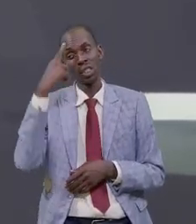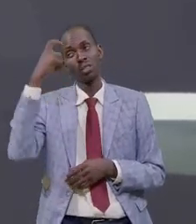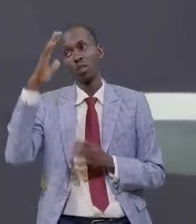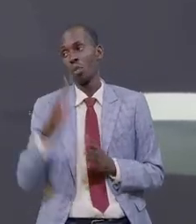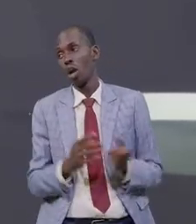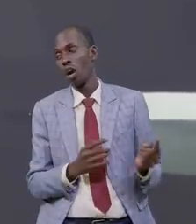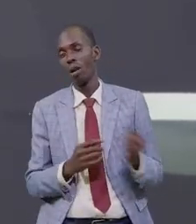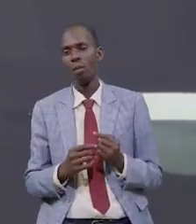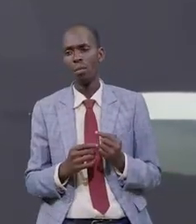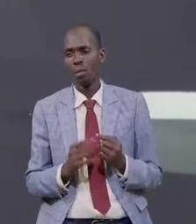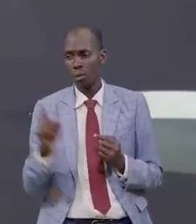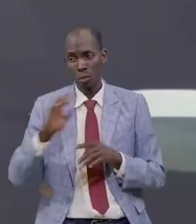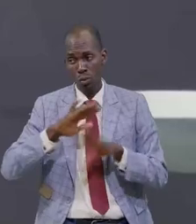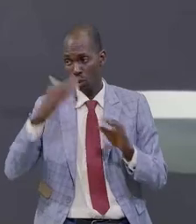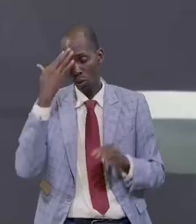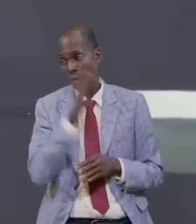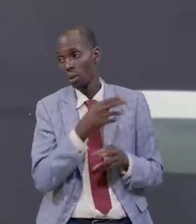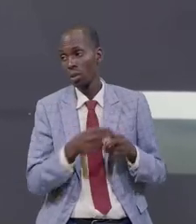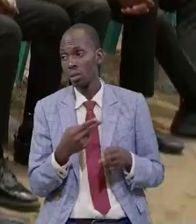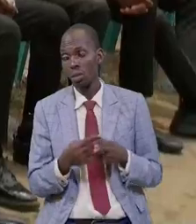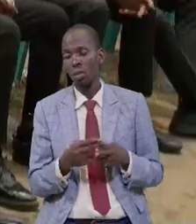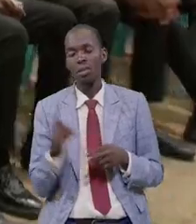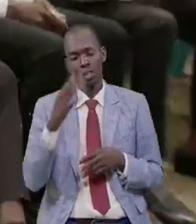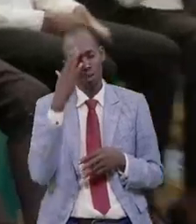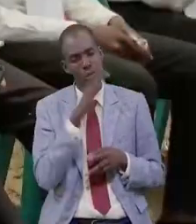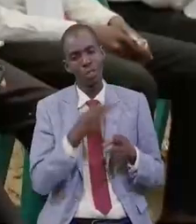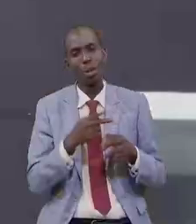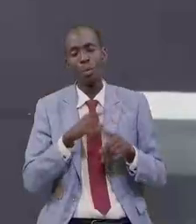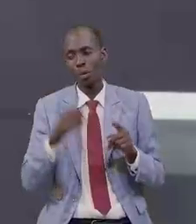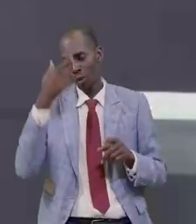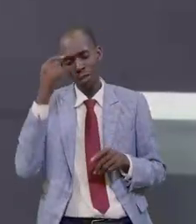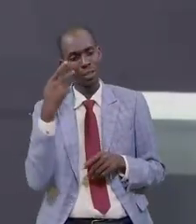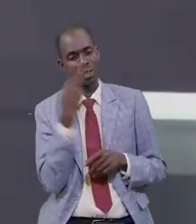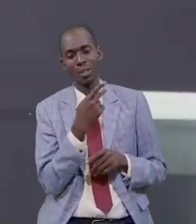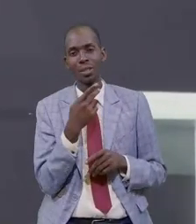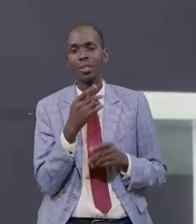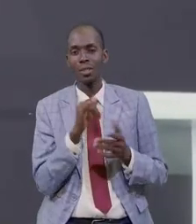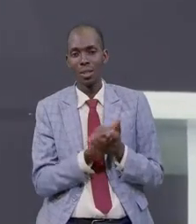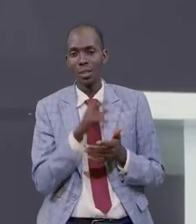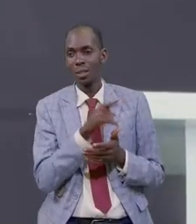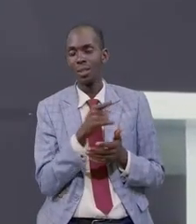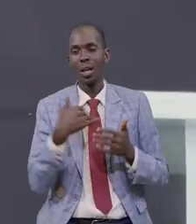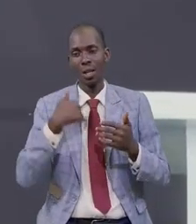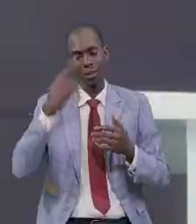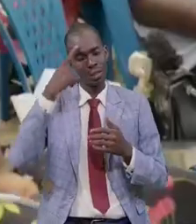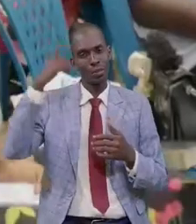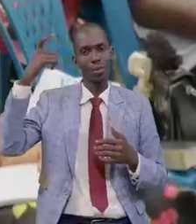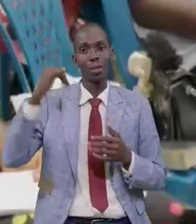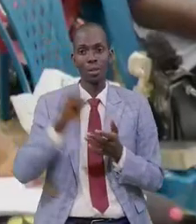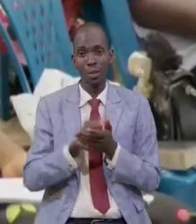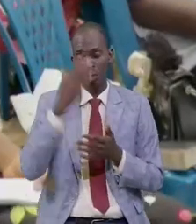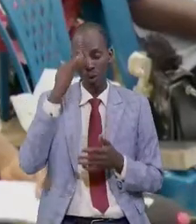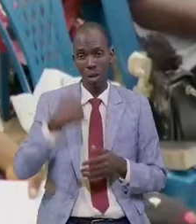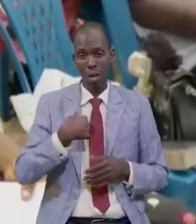l'appelait le rêveur et je t'appelle rêveur j'ai dit je t'appelle